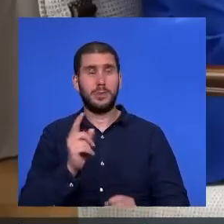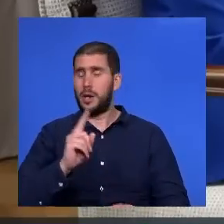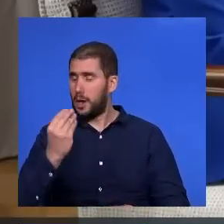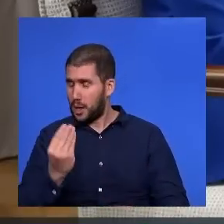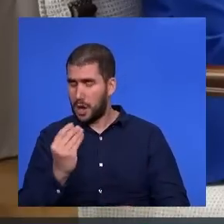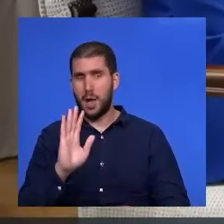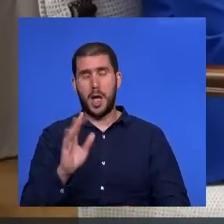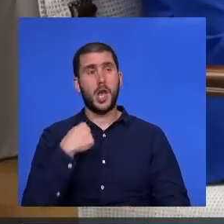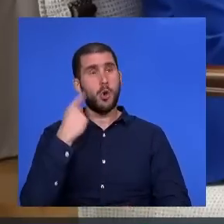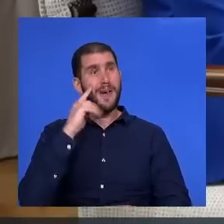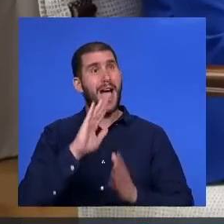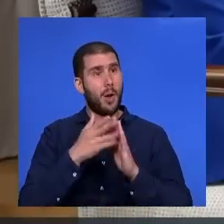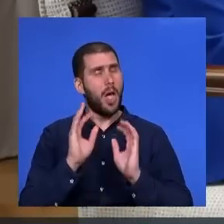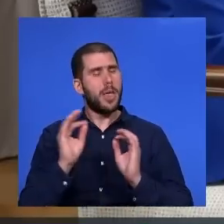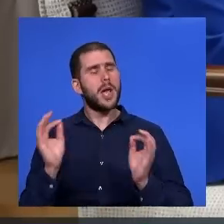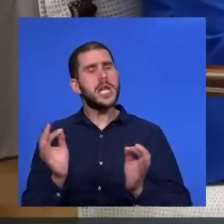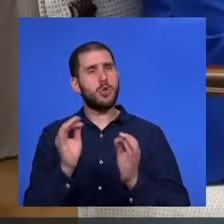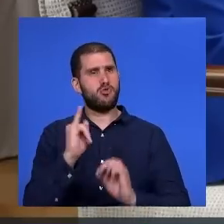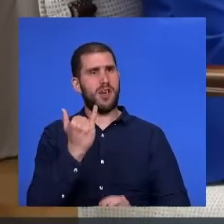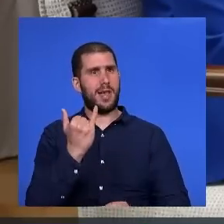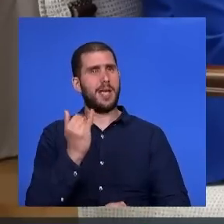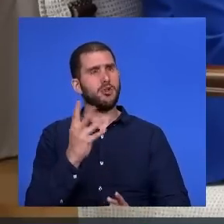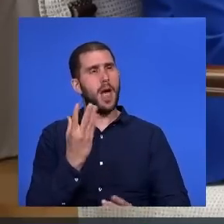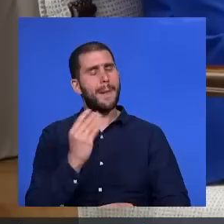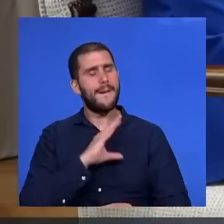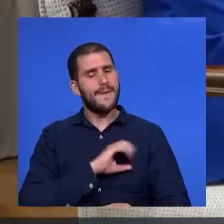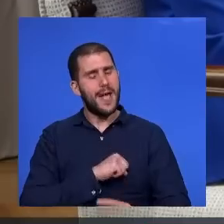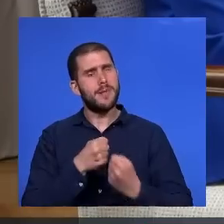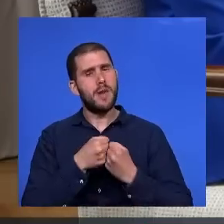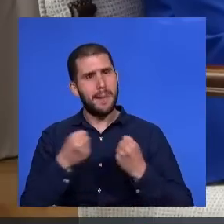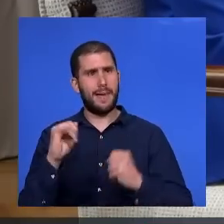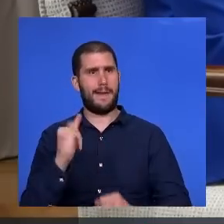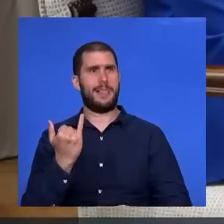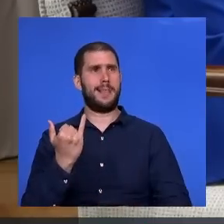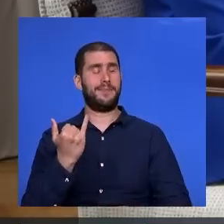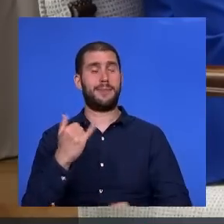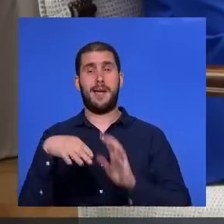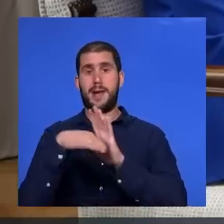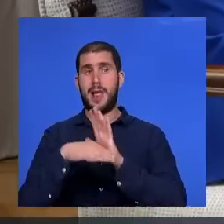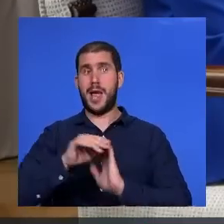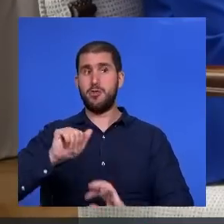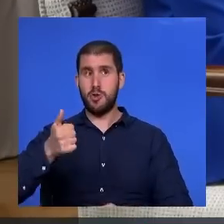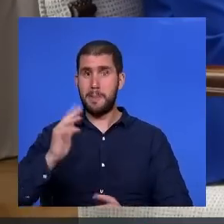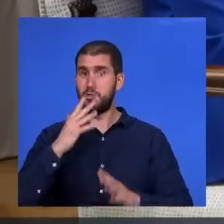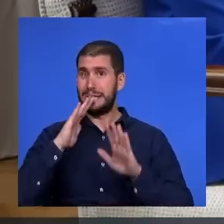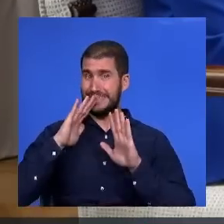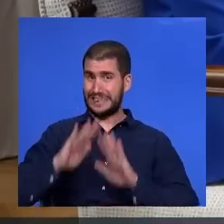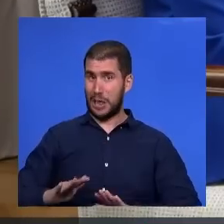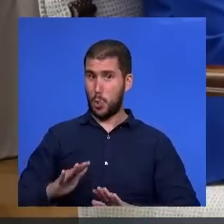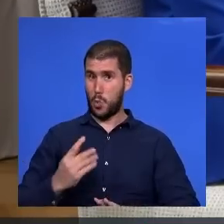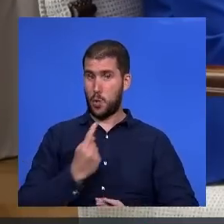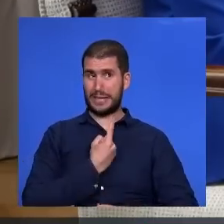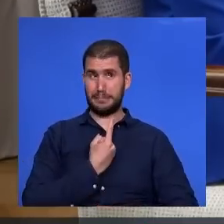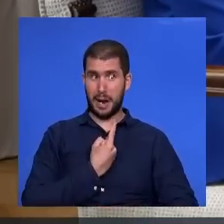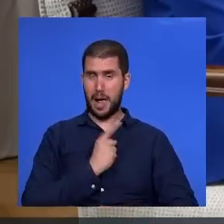חושב שהכל עדיין קדוש, ויש הרבה כאבים ומתחים. והכלל הראשון, מה ששנו עליך,